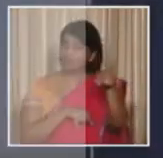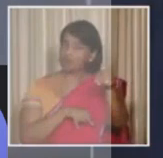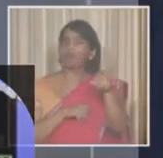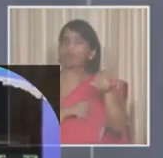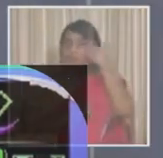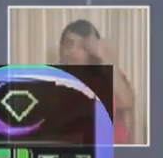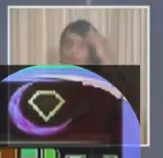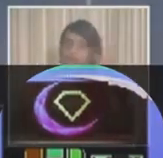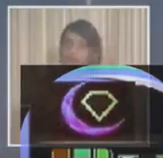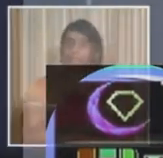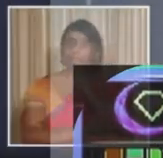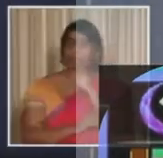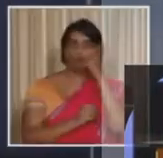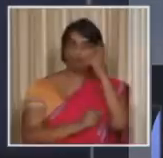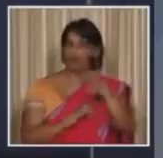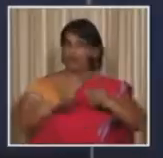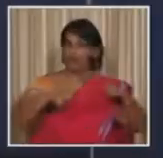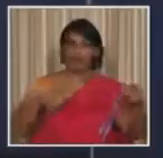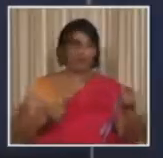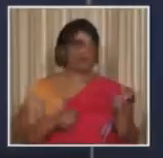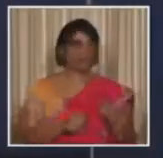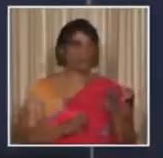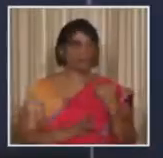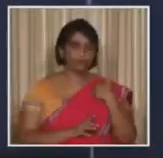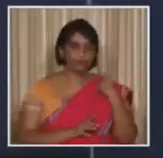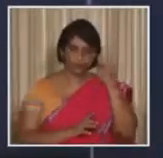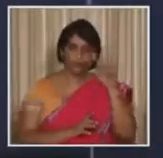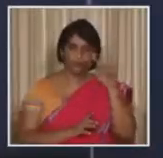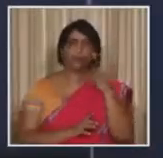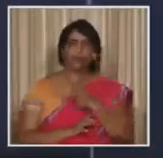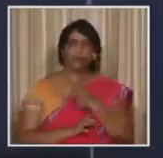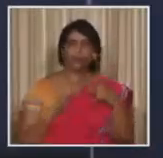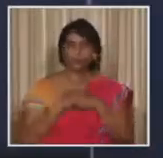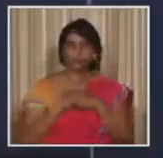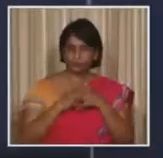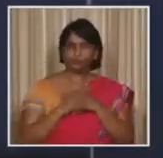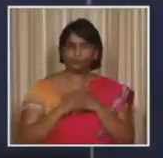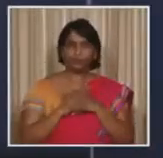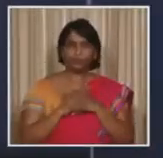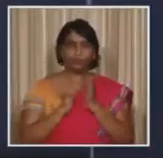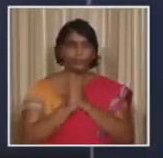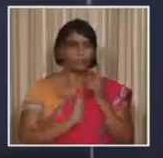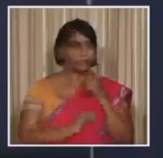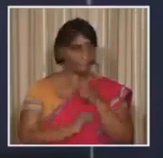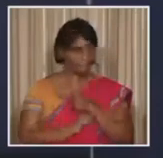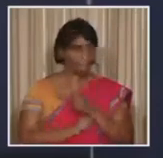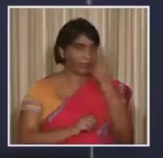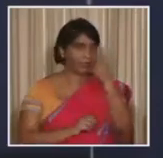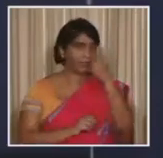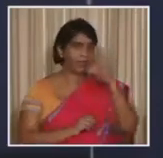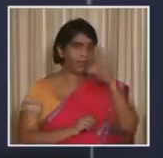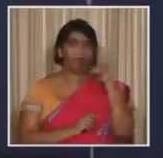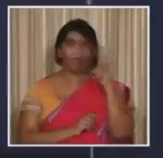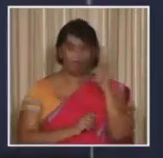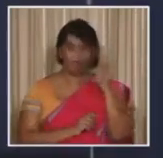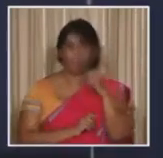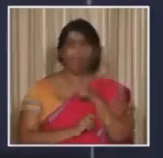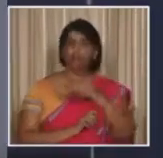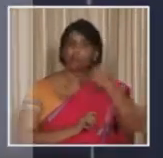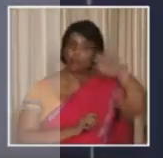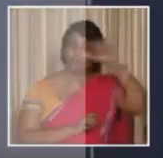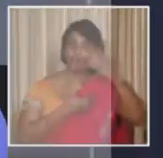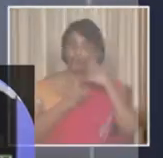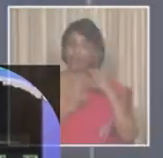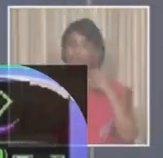சிவதேவி அண்டுக்கு அகௌரவம் தமாய் ஏகாயட்ட தமாய் சிவதேவியங்கே சாப்பே அப்படின்னு அனித்தனமி அப்படி தான் மே வட்டம் வட்டமானிக்கு பம்பதி